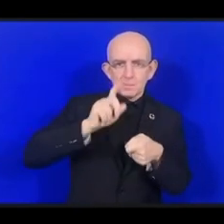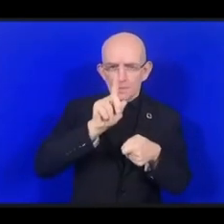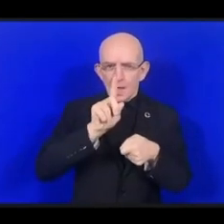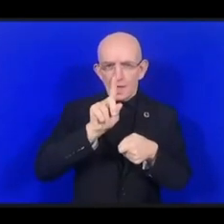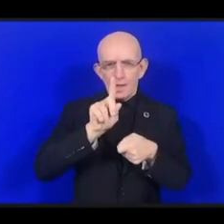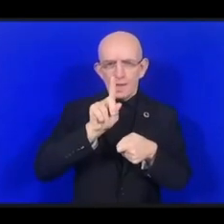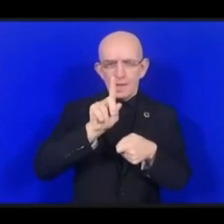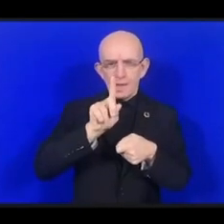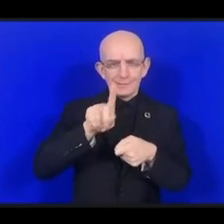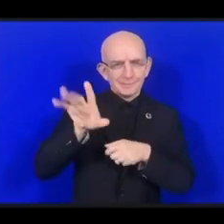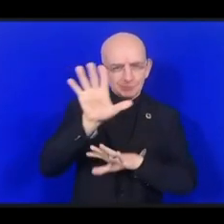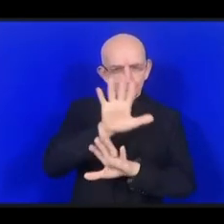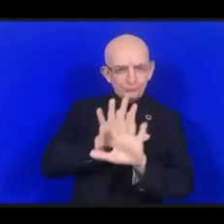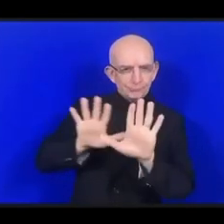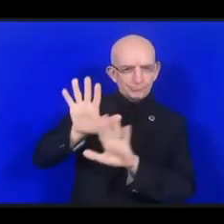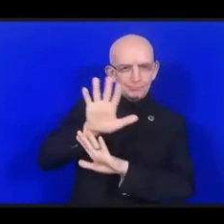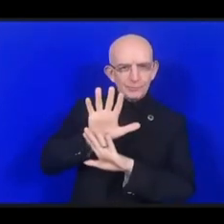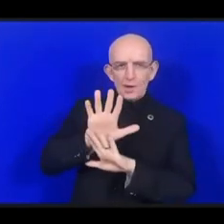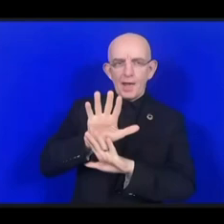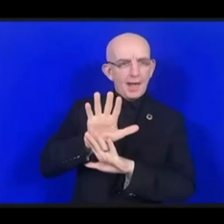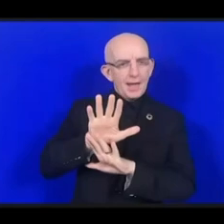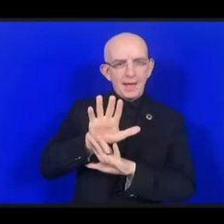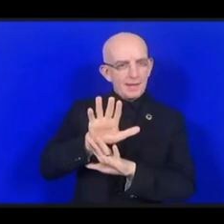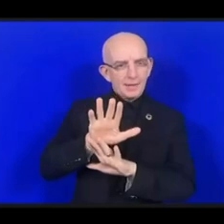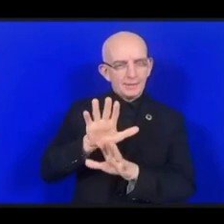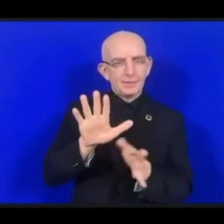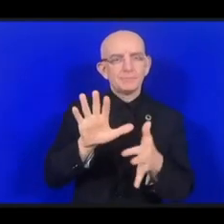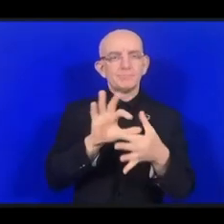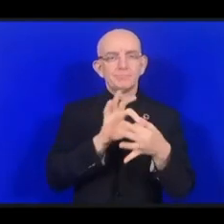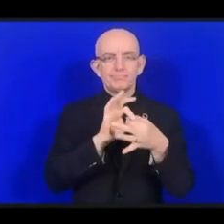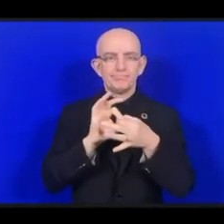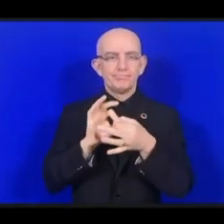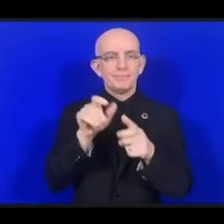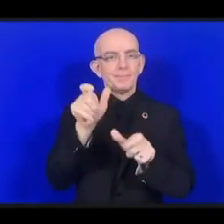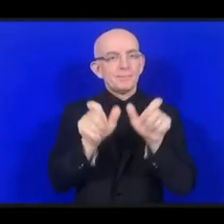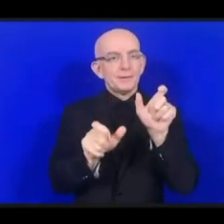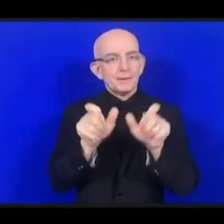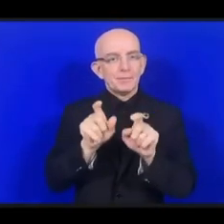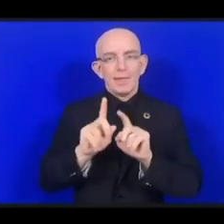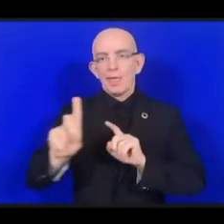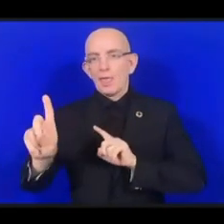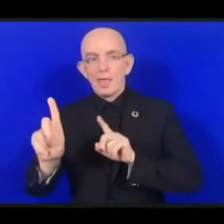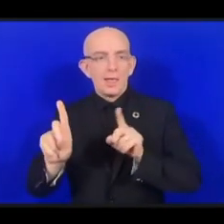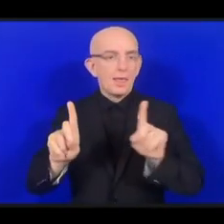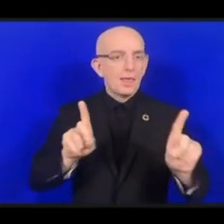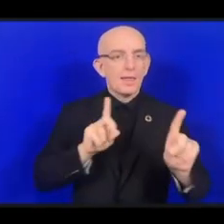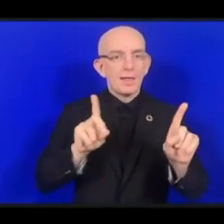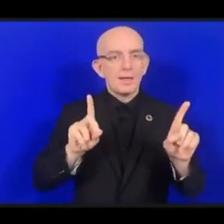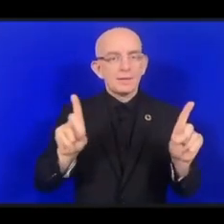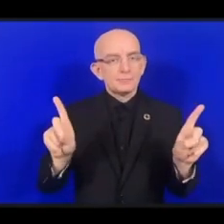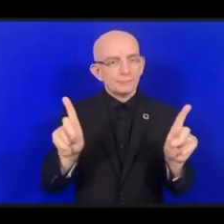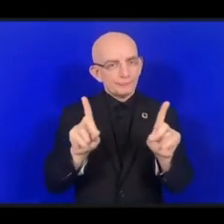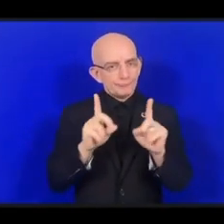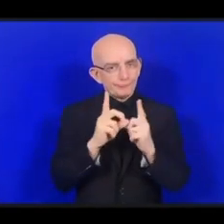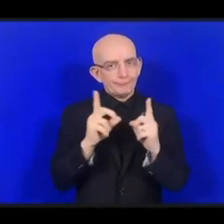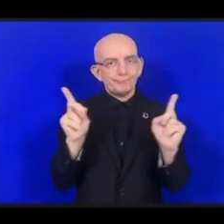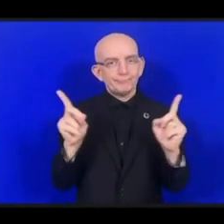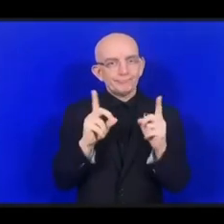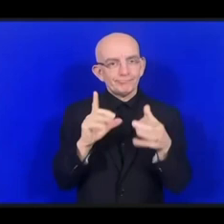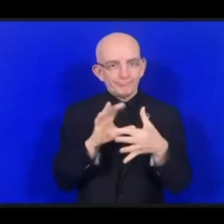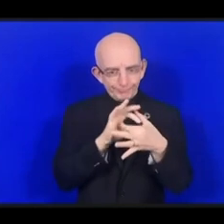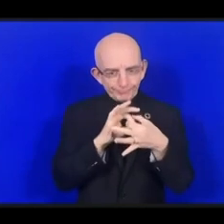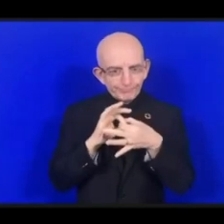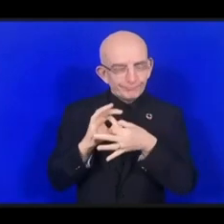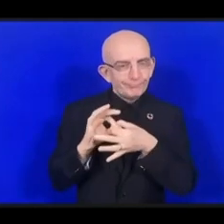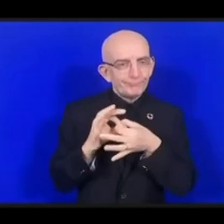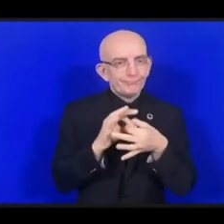يربط الناس بقوه لذلك اصبحت تدل على رابط الصداقه او